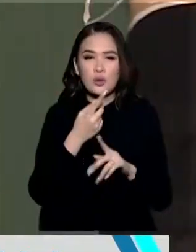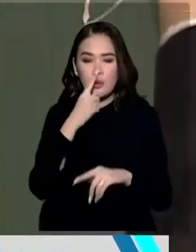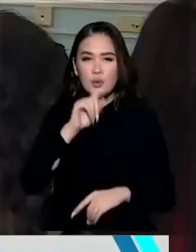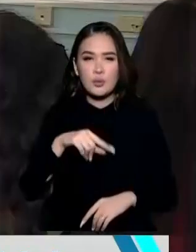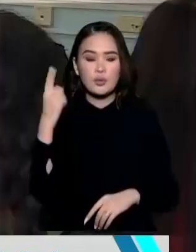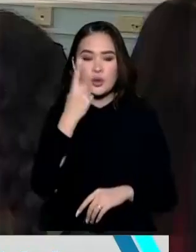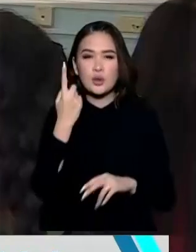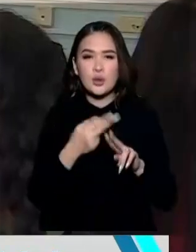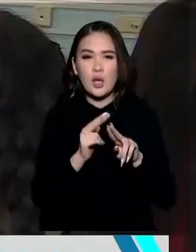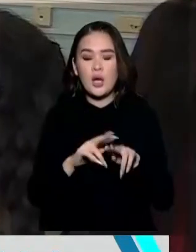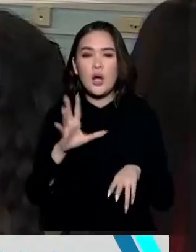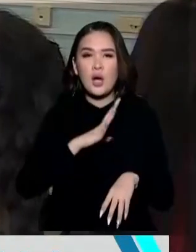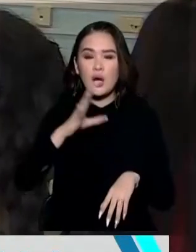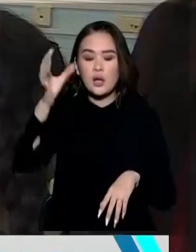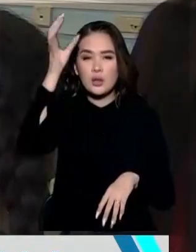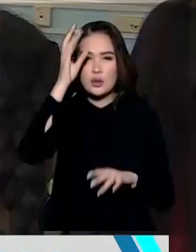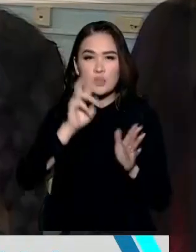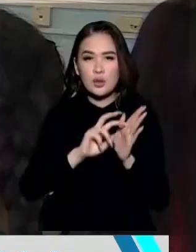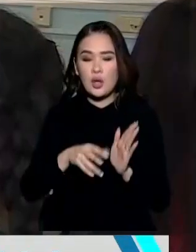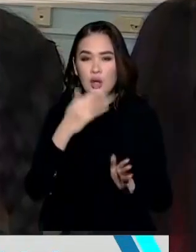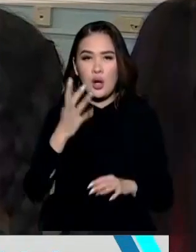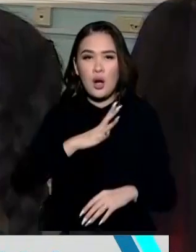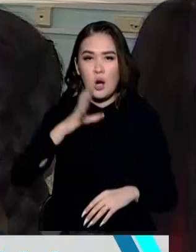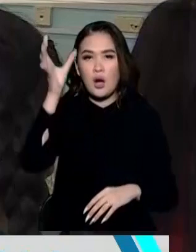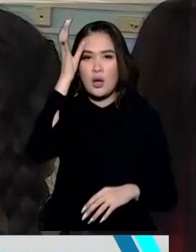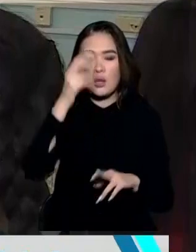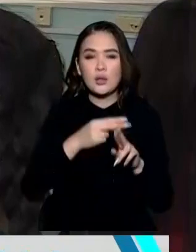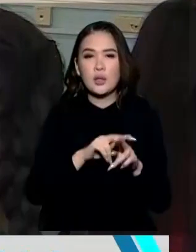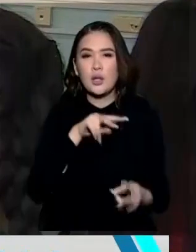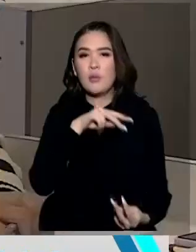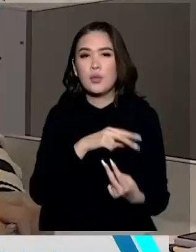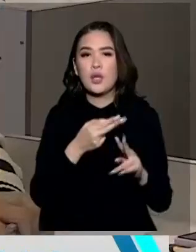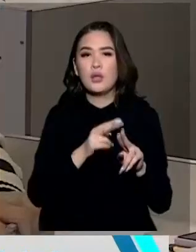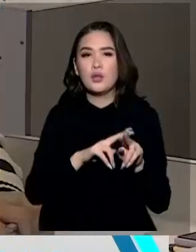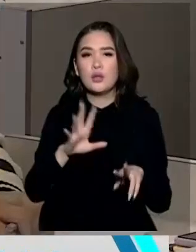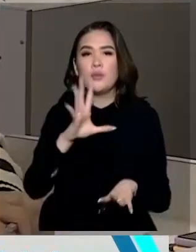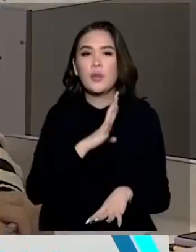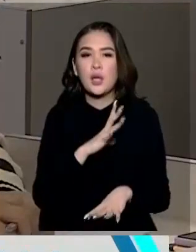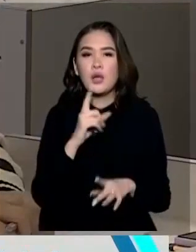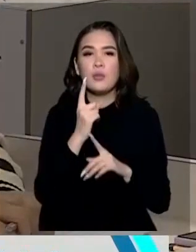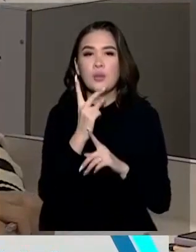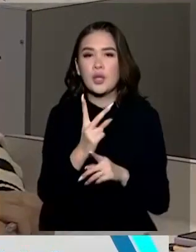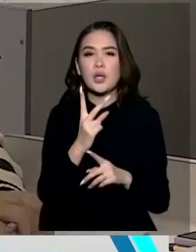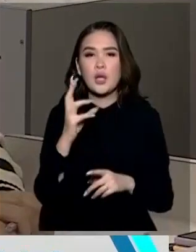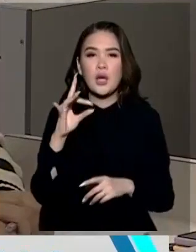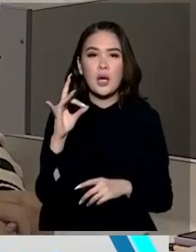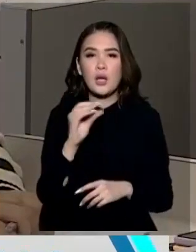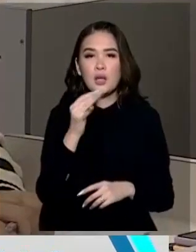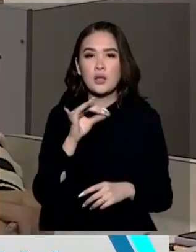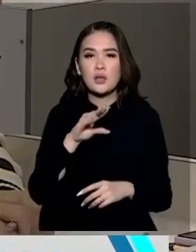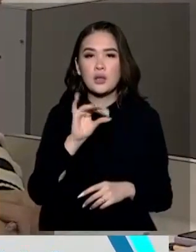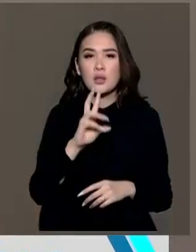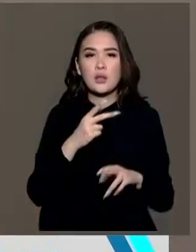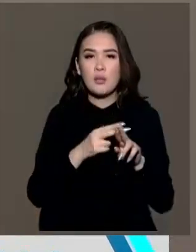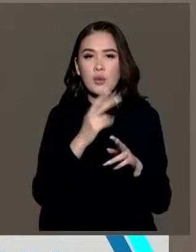бірінші үздік ғалым дәрежесінен түскен емес, ғалымның биылда табанды еңбегі үздік деп танылды. Бірден екі рейтинг бойынша мықтылар қатарынан